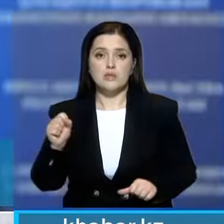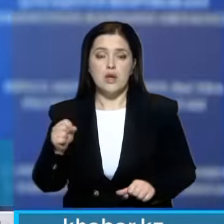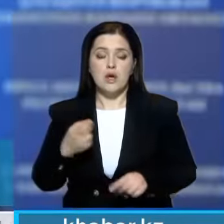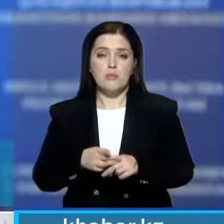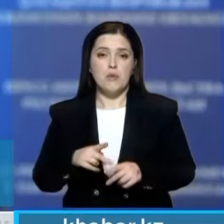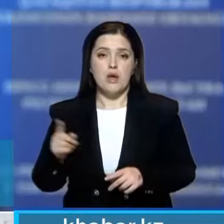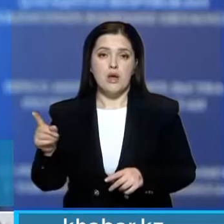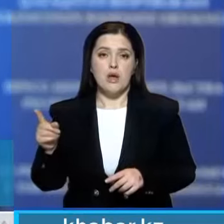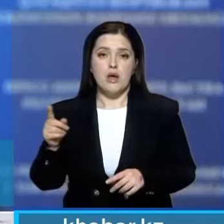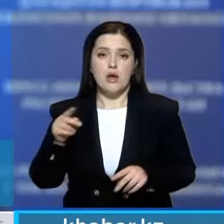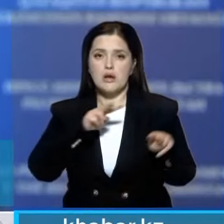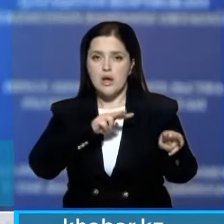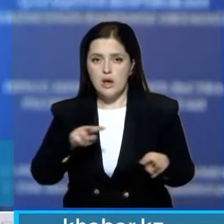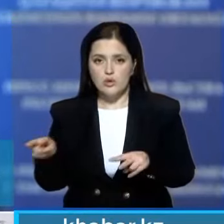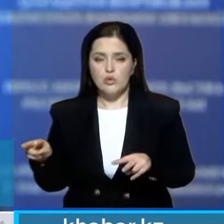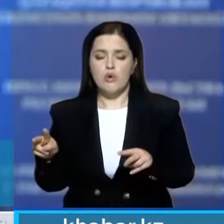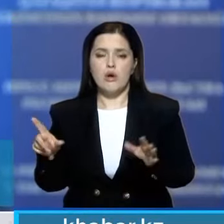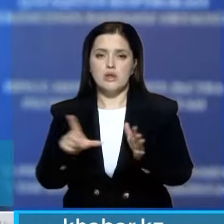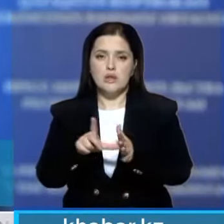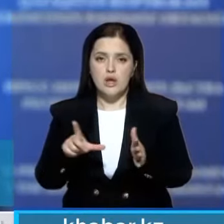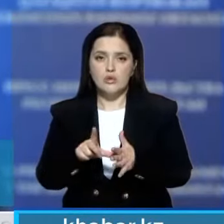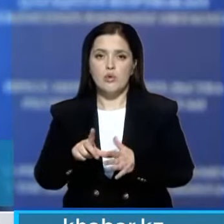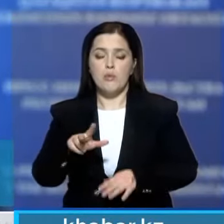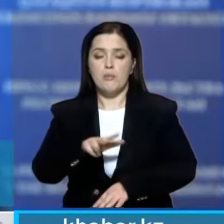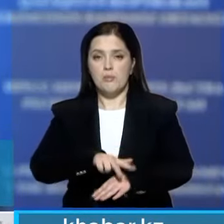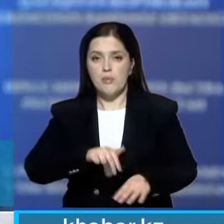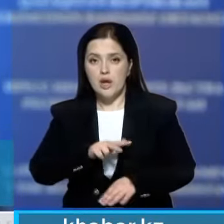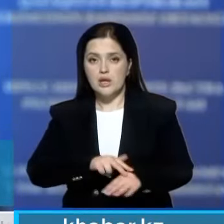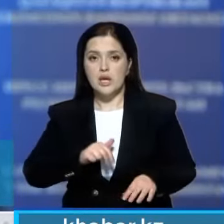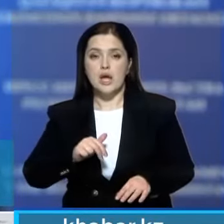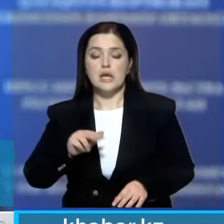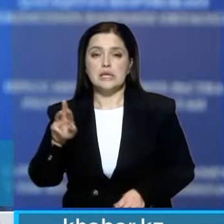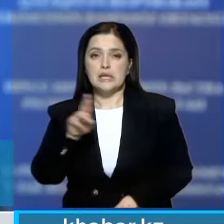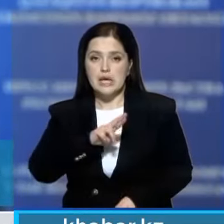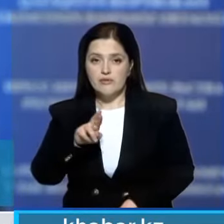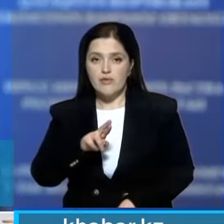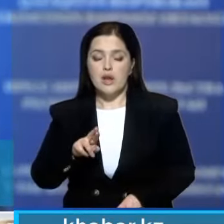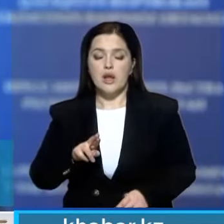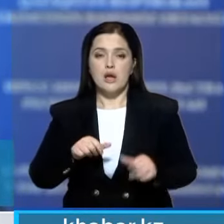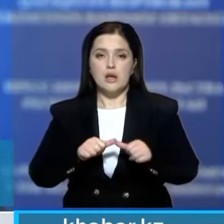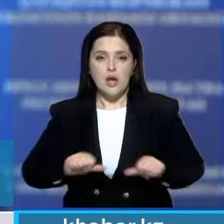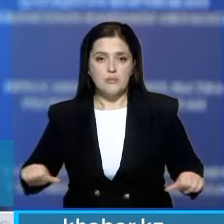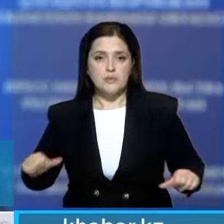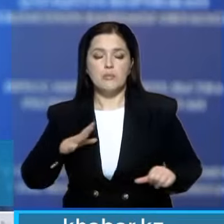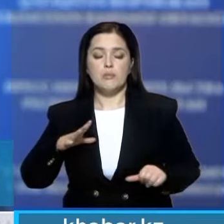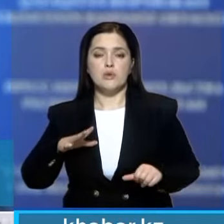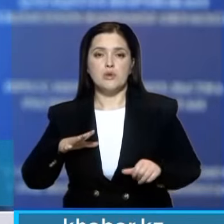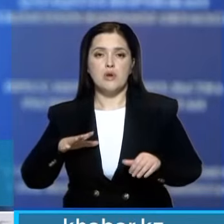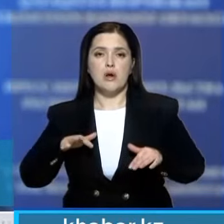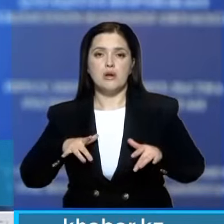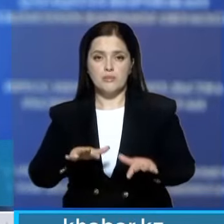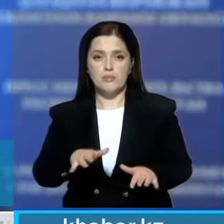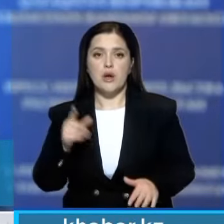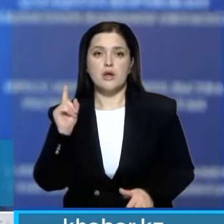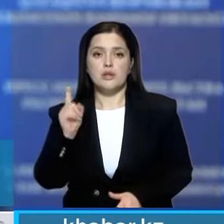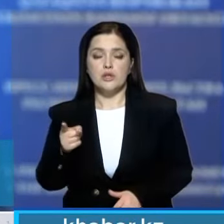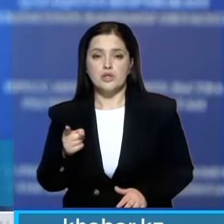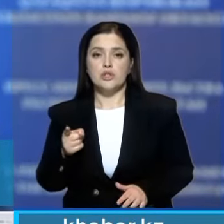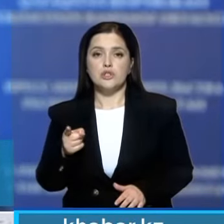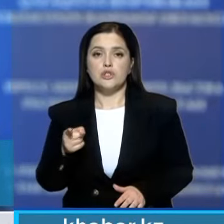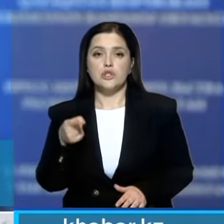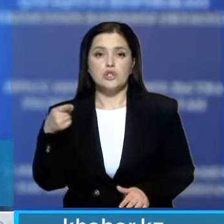контрольно фискальных и правоохранительных органов с начала года рекко сия возбуждено более 1.000 административных